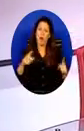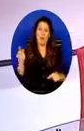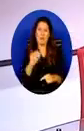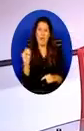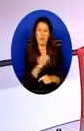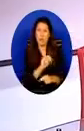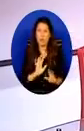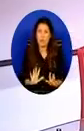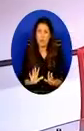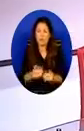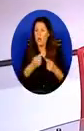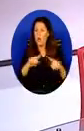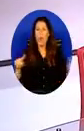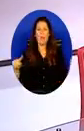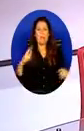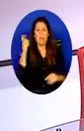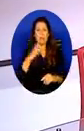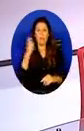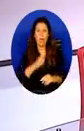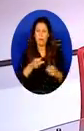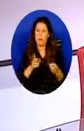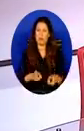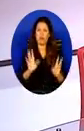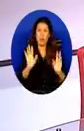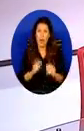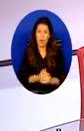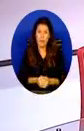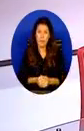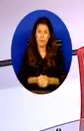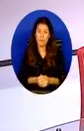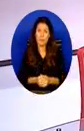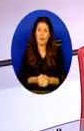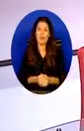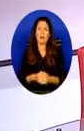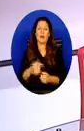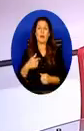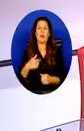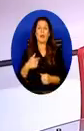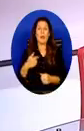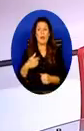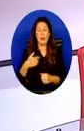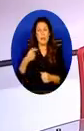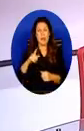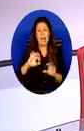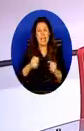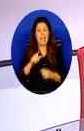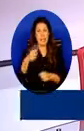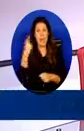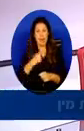אחרים ובפשעים אחרים. אנחנו ישבנו בעבירות מין בהרכבים,